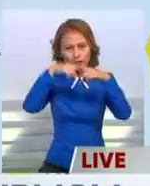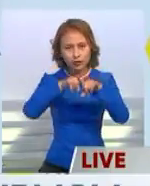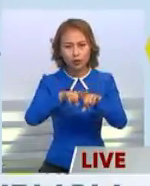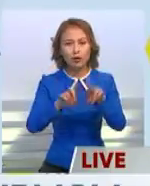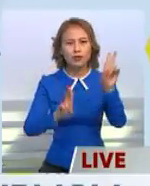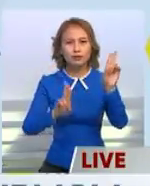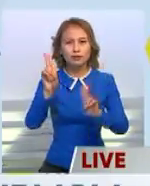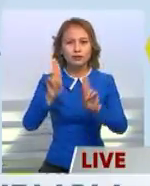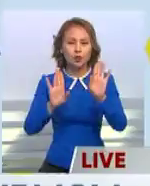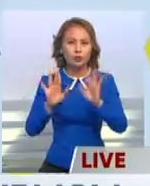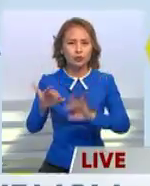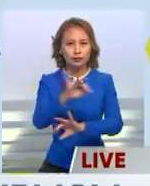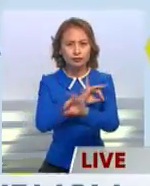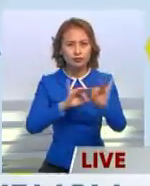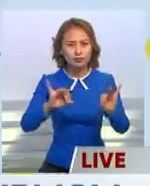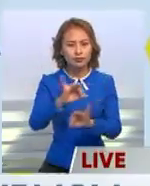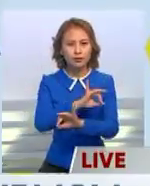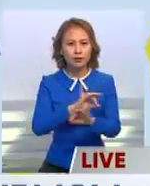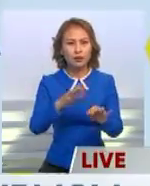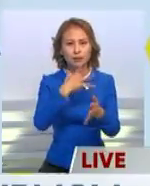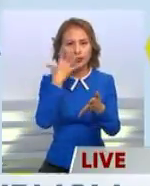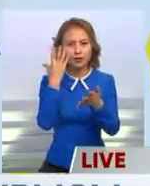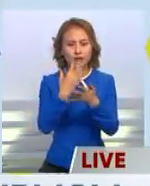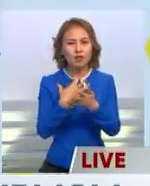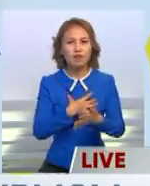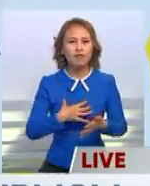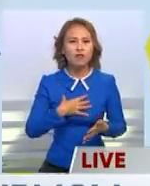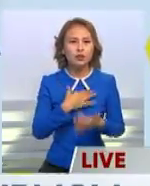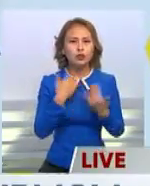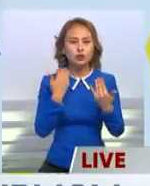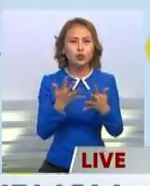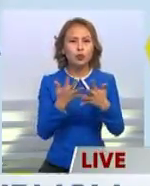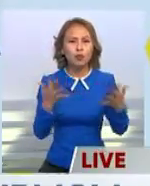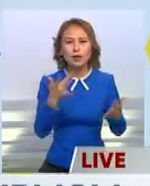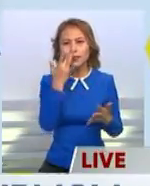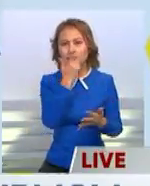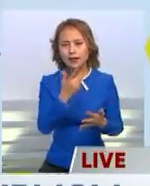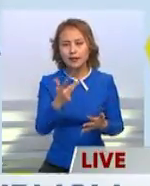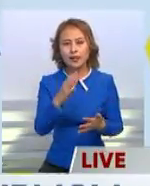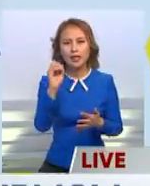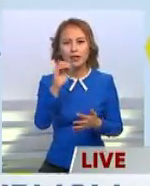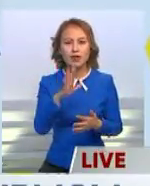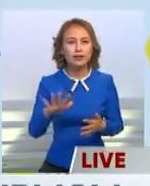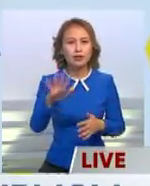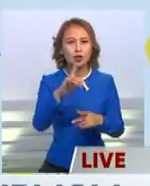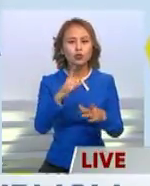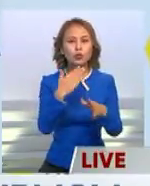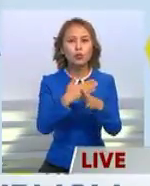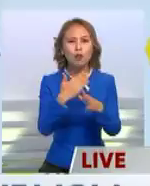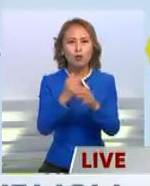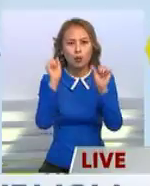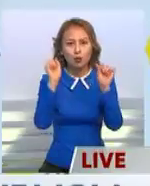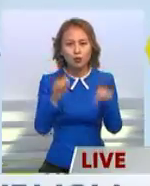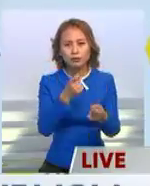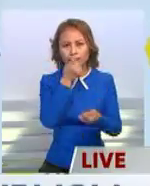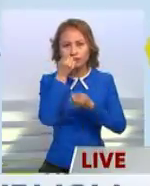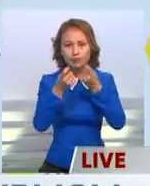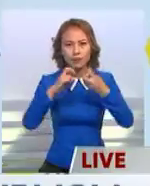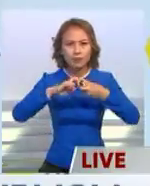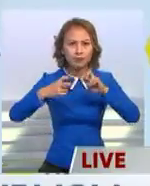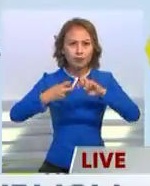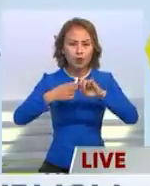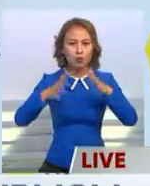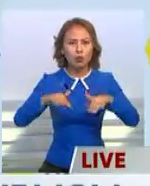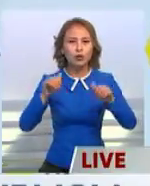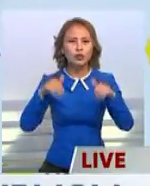технологиялық трендтер сөз болады. Яғни аузы дуалы сарапшылармен тіс қаққан саясаткерлер еуразияға ықпал етіп жатқан басты түйткілдердің